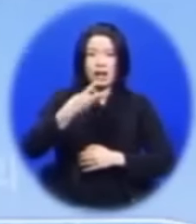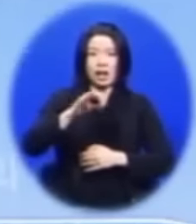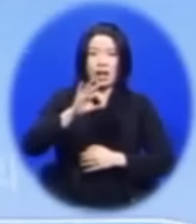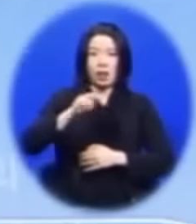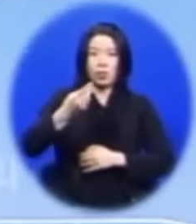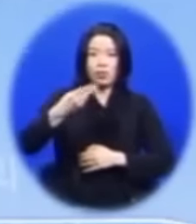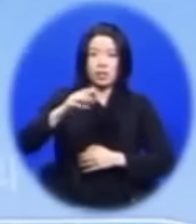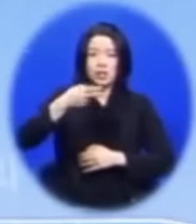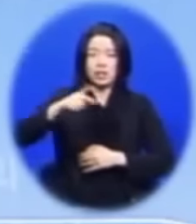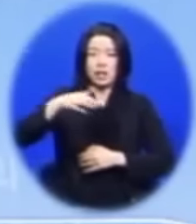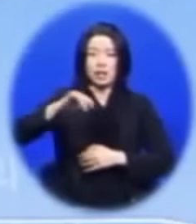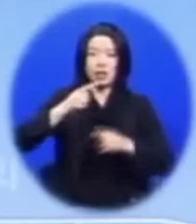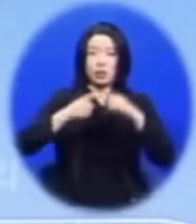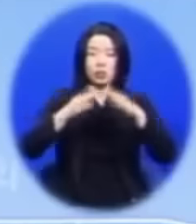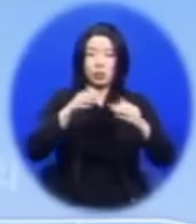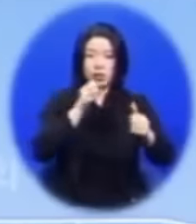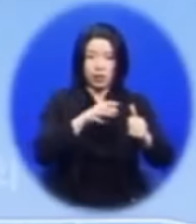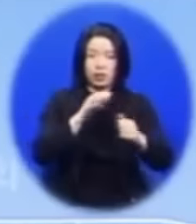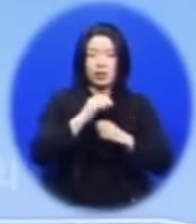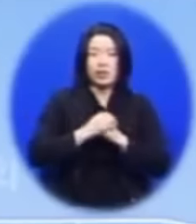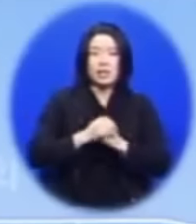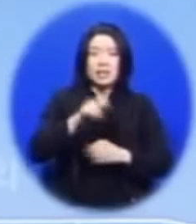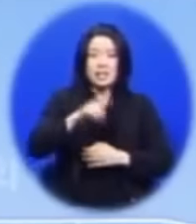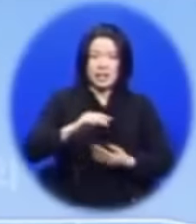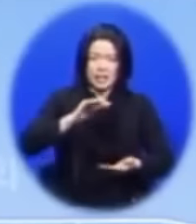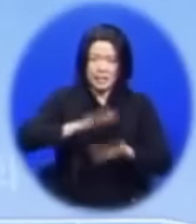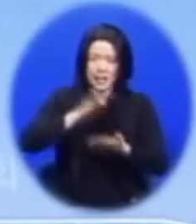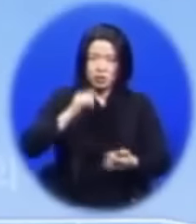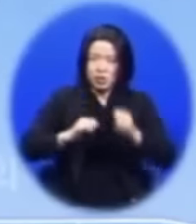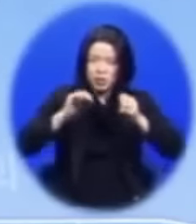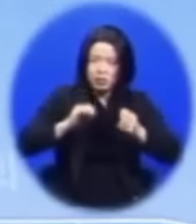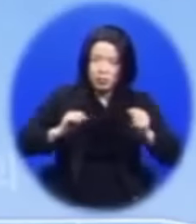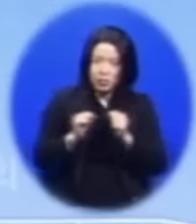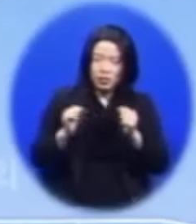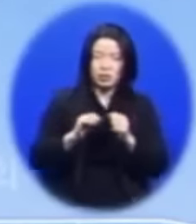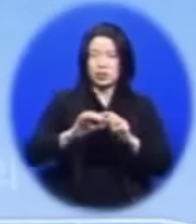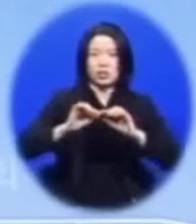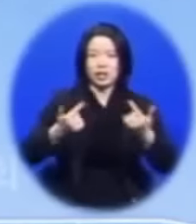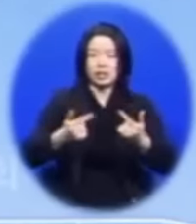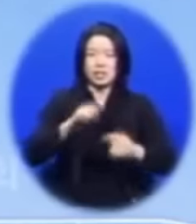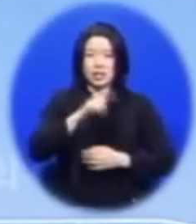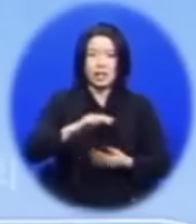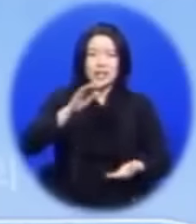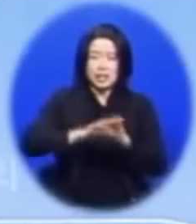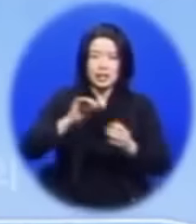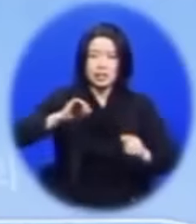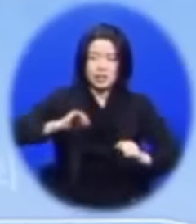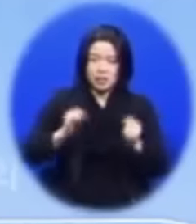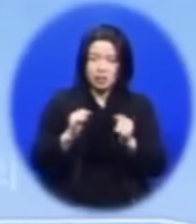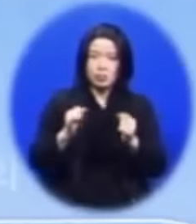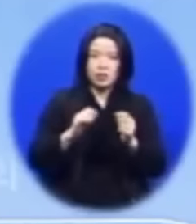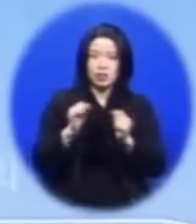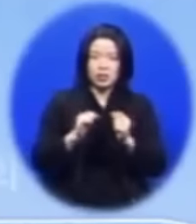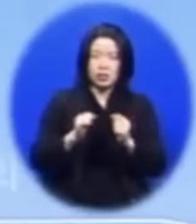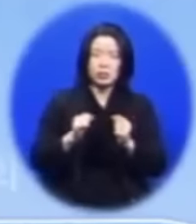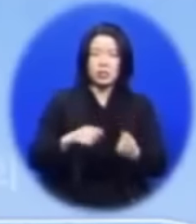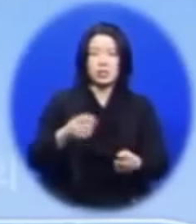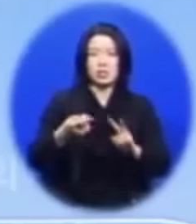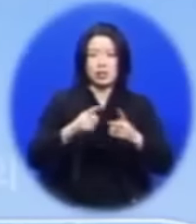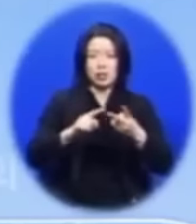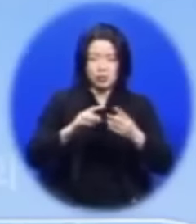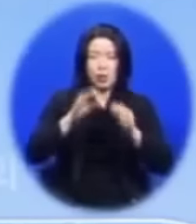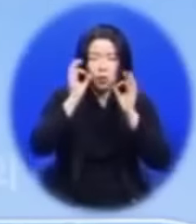교회를 향하여 하신 말씀입니다 내가 차지도 아니하고 뜨겁지도 아니하도다 내가 차든지 뜨겁든지 하기를 원하노라 내가 이같이